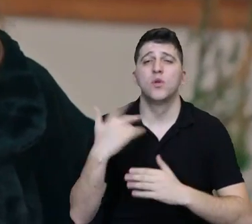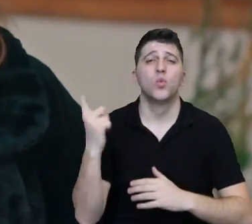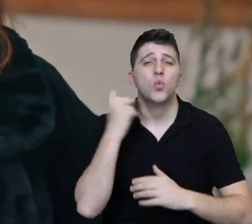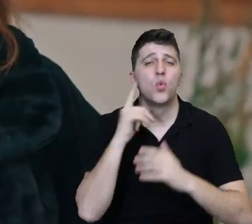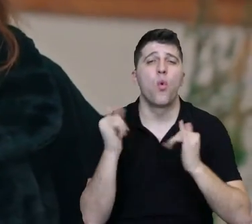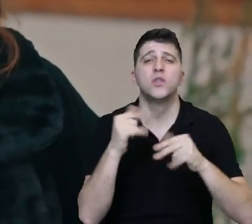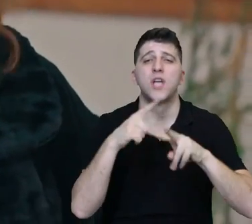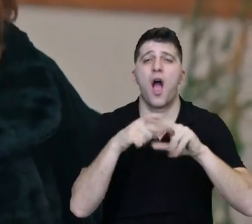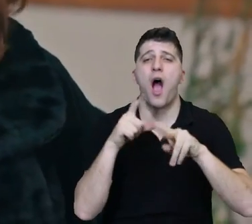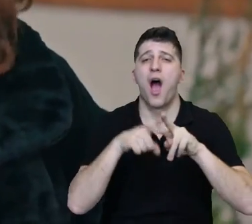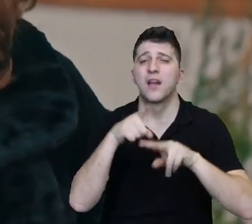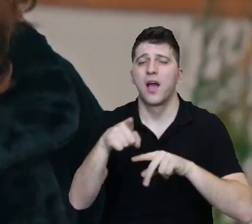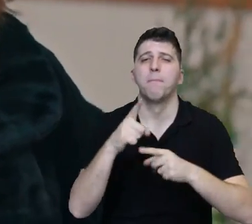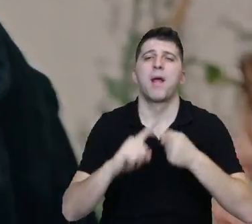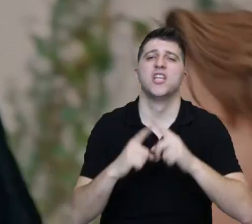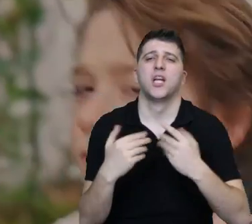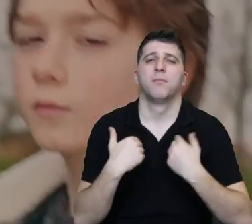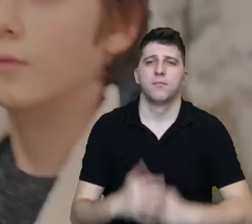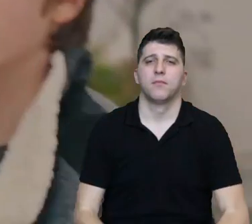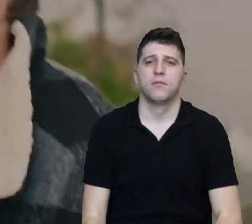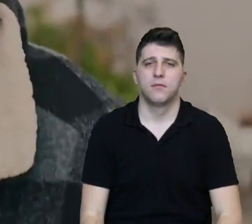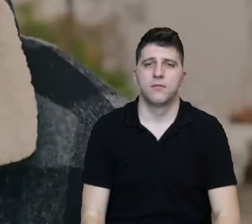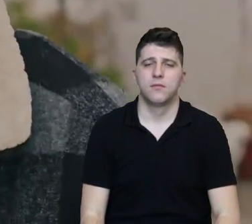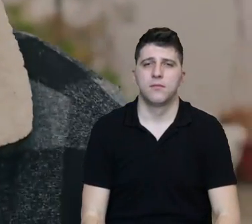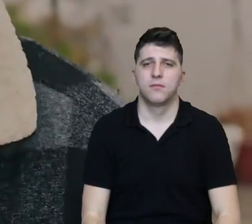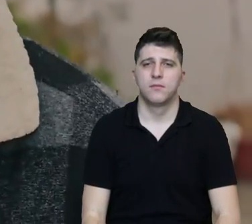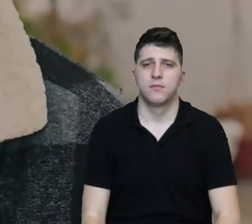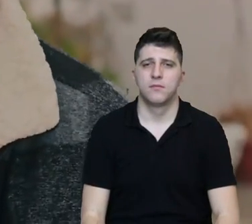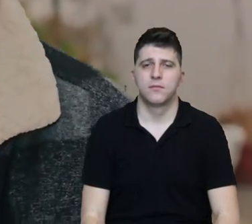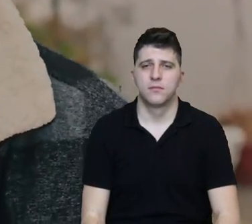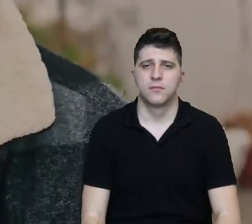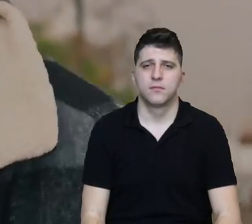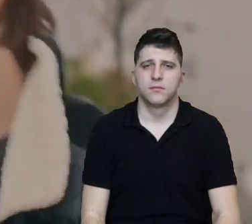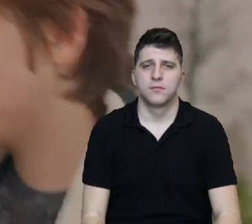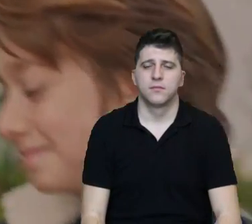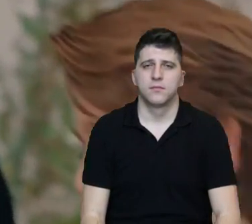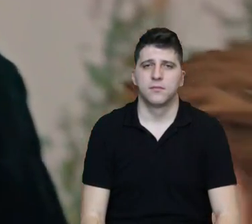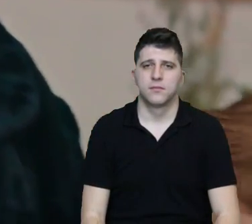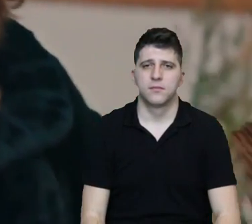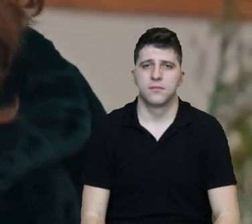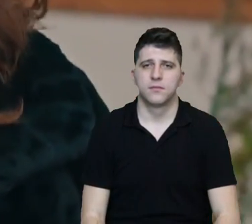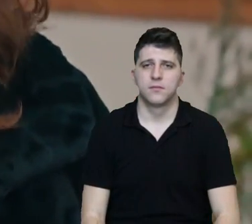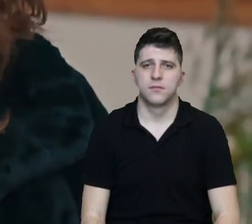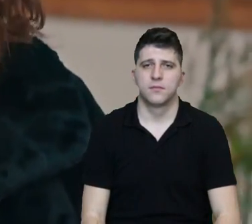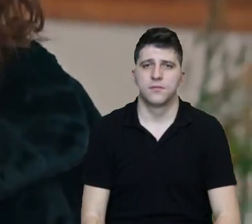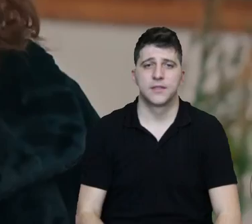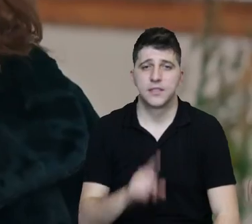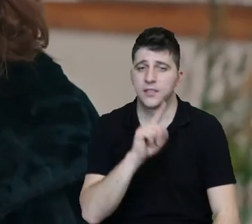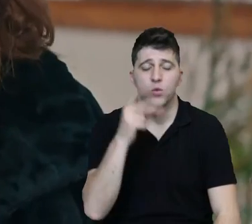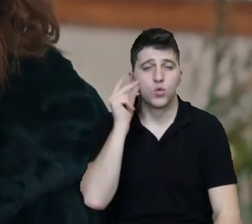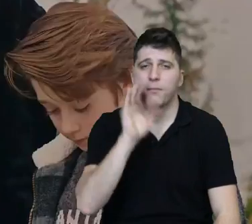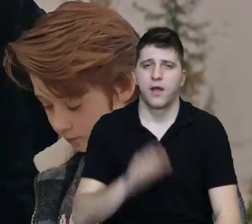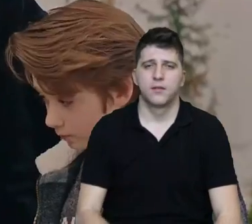oyuncu Arda Akartürk'ün menajeriyim. Arda yana taranmış saçlarıyla havalı bir selam çaktı. Sakın bunu